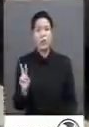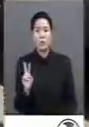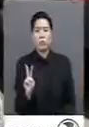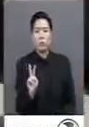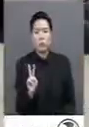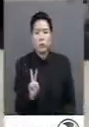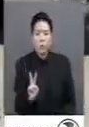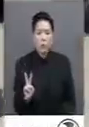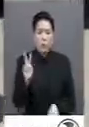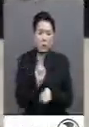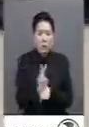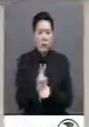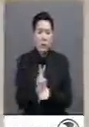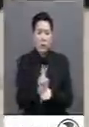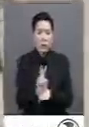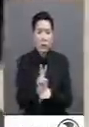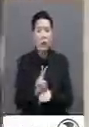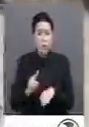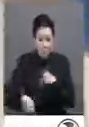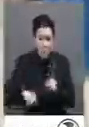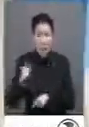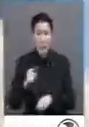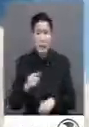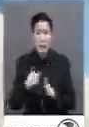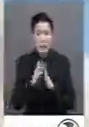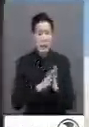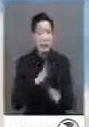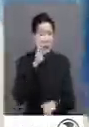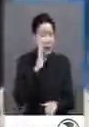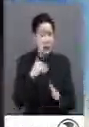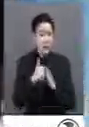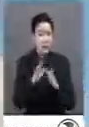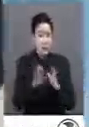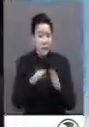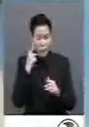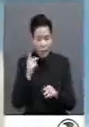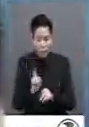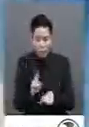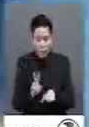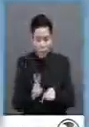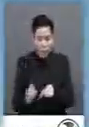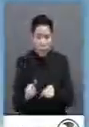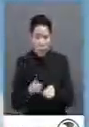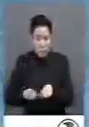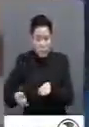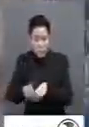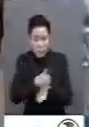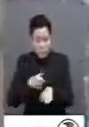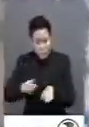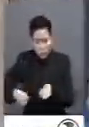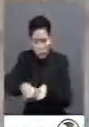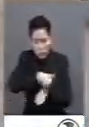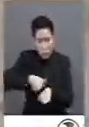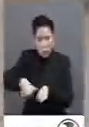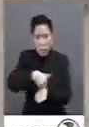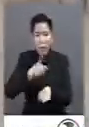าพากันกระโดดขึ้นไปบนรถพยาบาลด้วยสุนัขสีครีมและสีน้ำตาลทั้งสองตัวนี้เดินไปมารอบเตียงที่เจ้าของนอนหมดสติอยู่ภาย